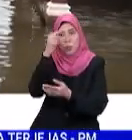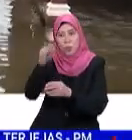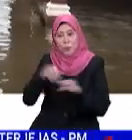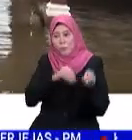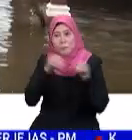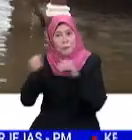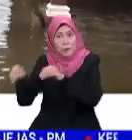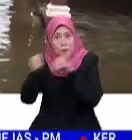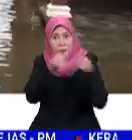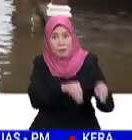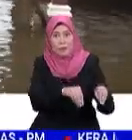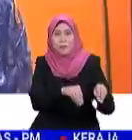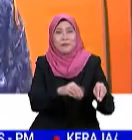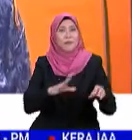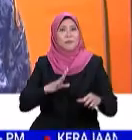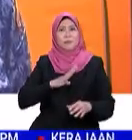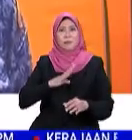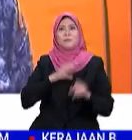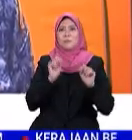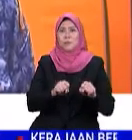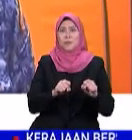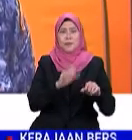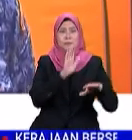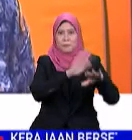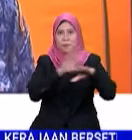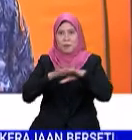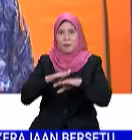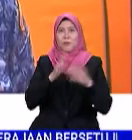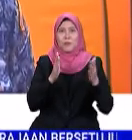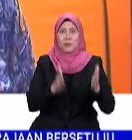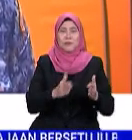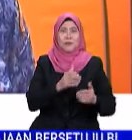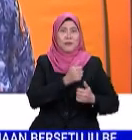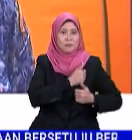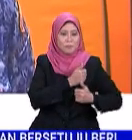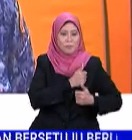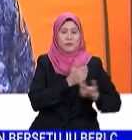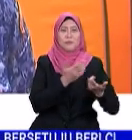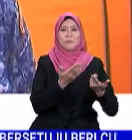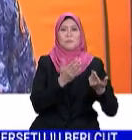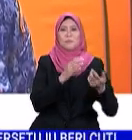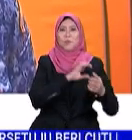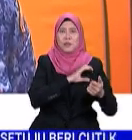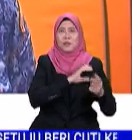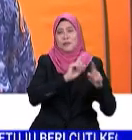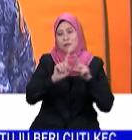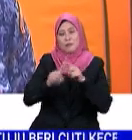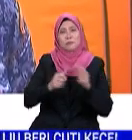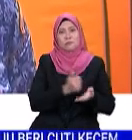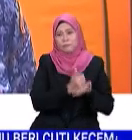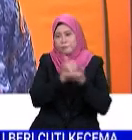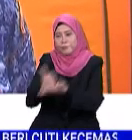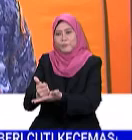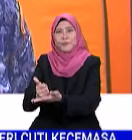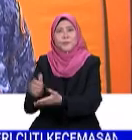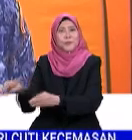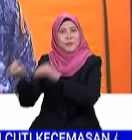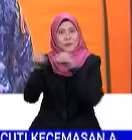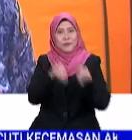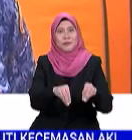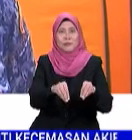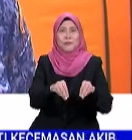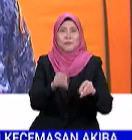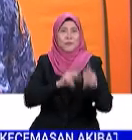berpindah, kita akan gerakkan logistik lah, APM dan agensi lain untuk memindahkan penduduk